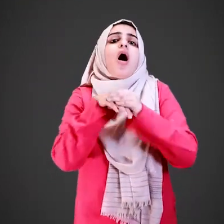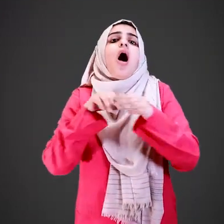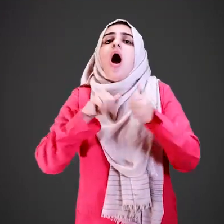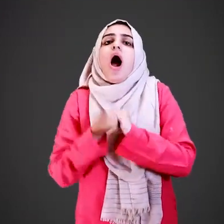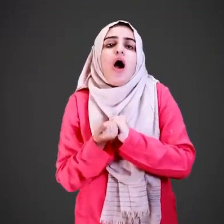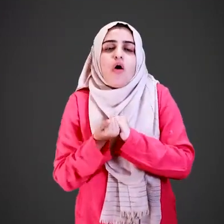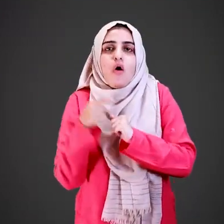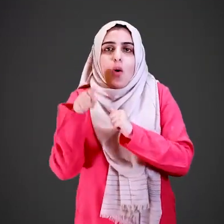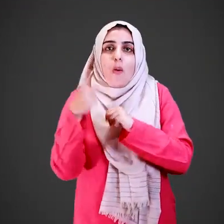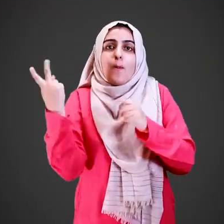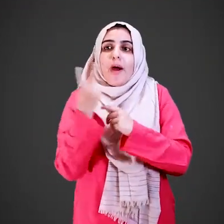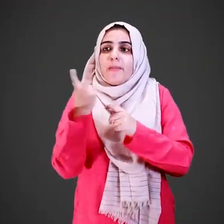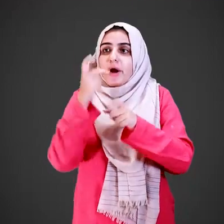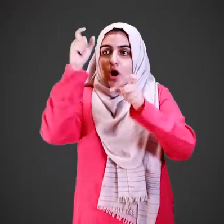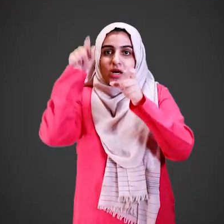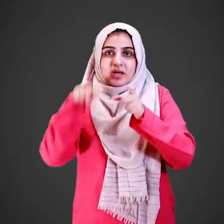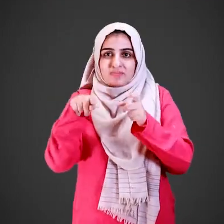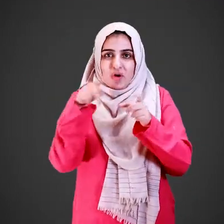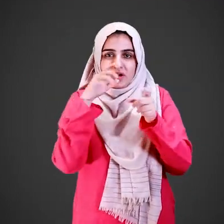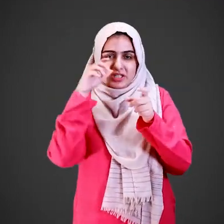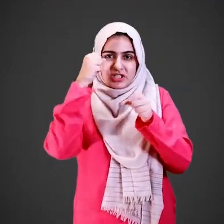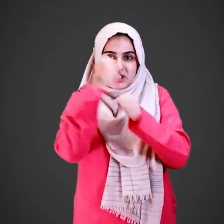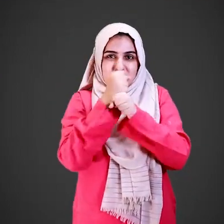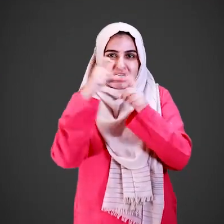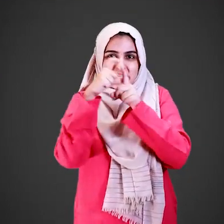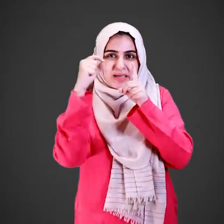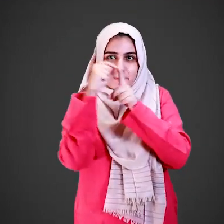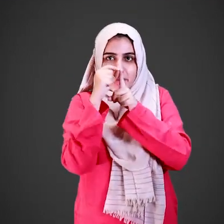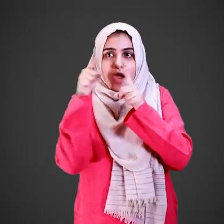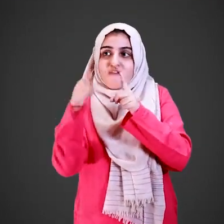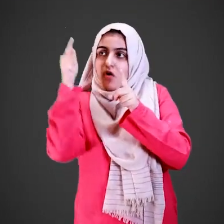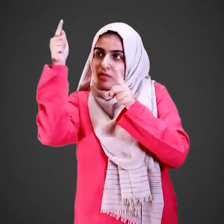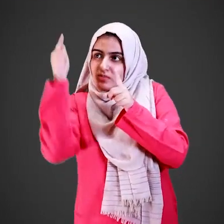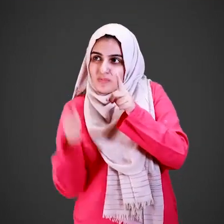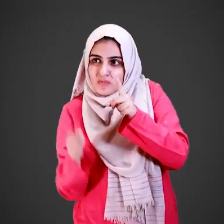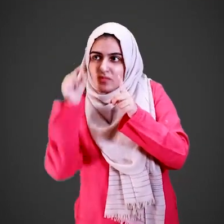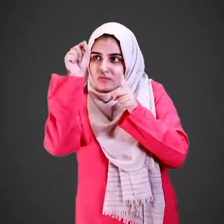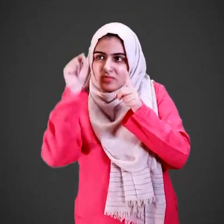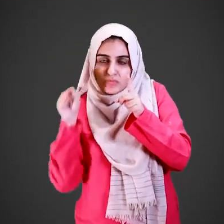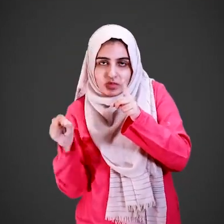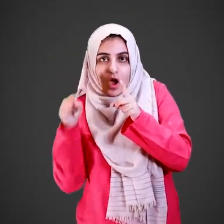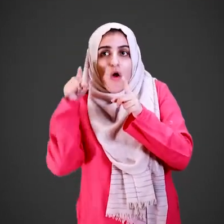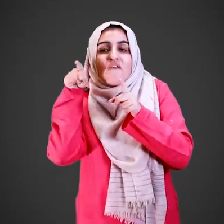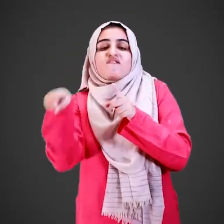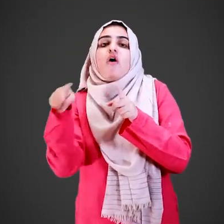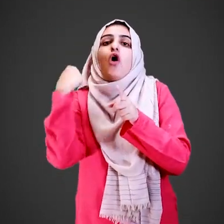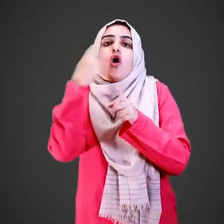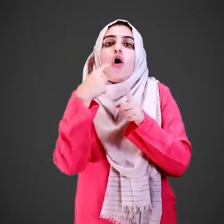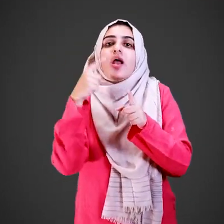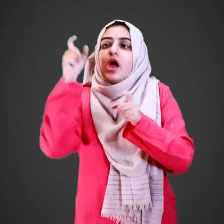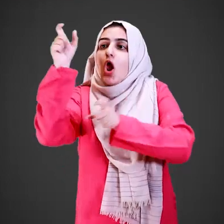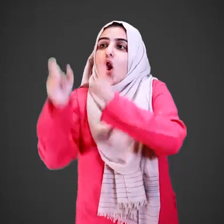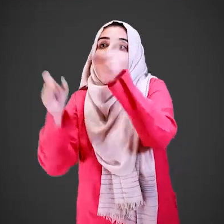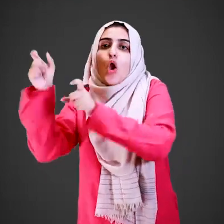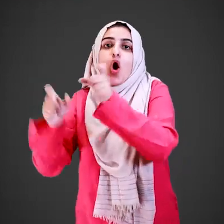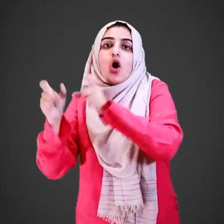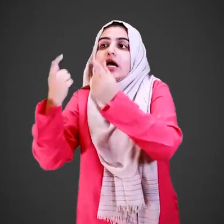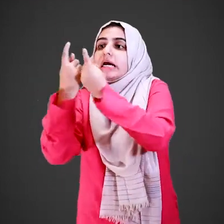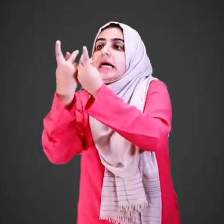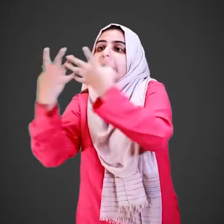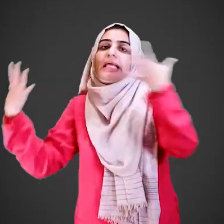क्योंकि वहाँ पर कमाने वाले, जो खिदमत देने वाले या सर्विसेज प्रोवाइडर लोग वो बहुत ज़्यादा हैं। लेकिन इससे हम ये अंदाज़ा नहीं लगा सकते